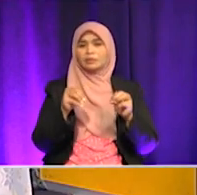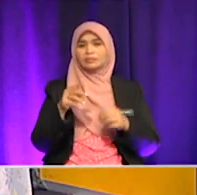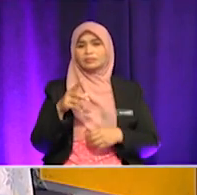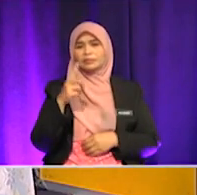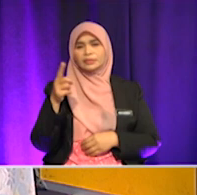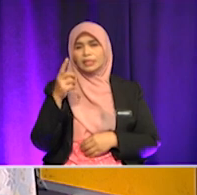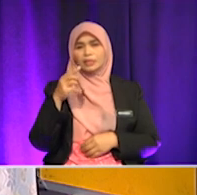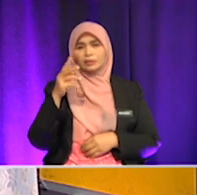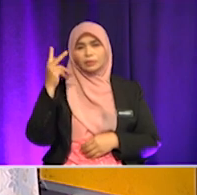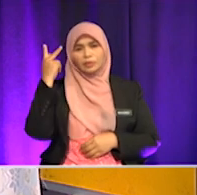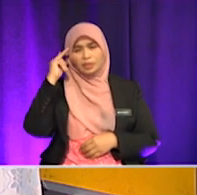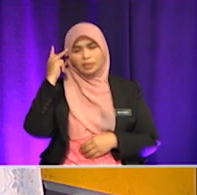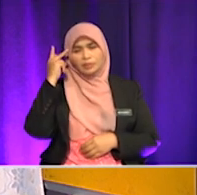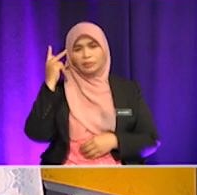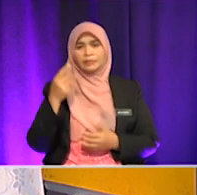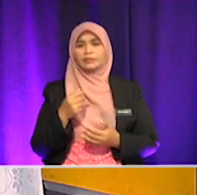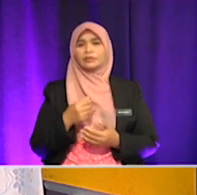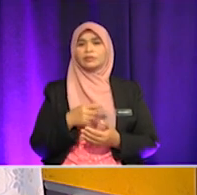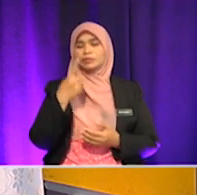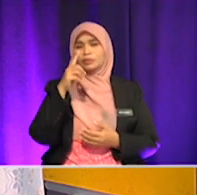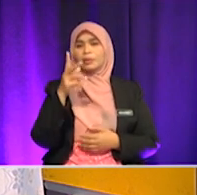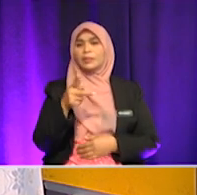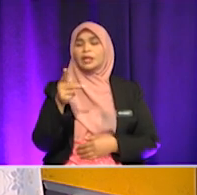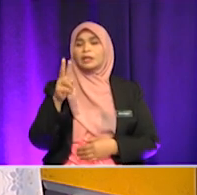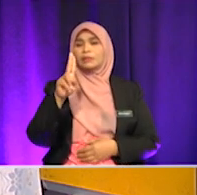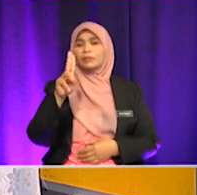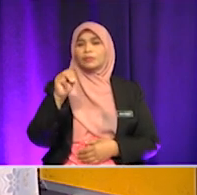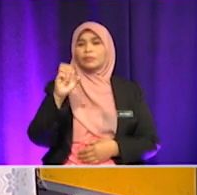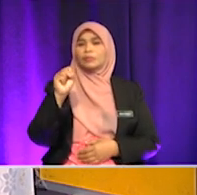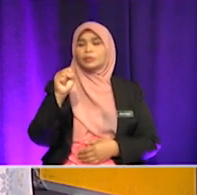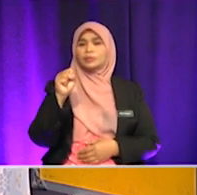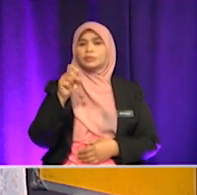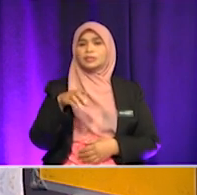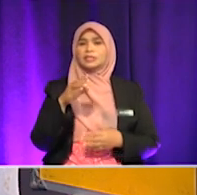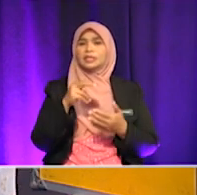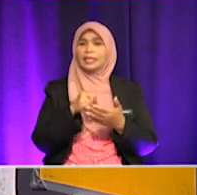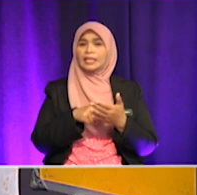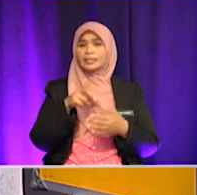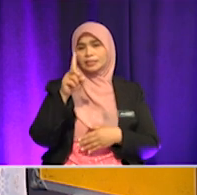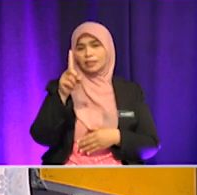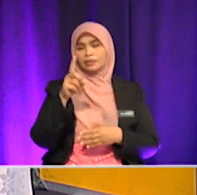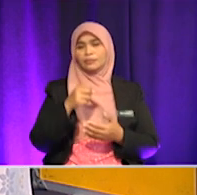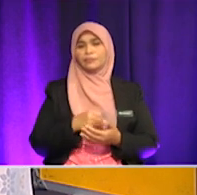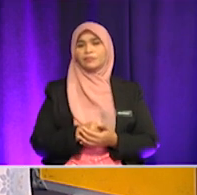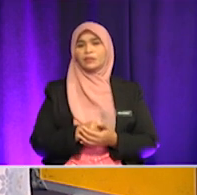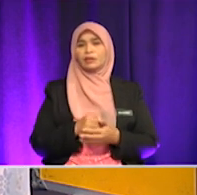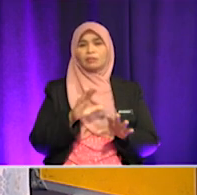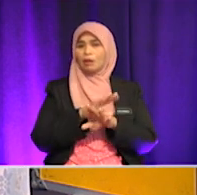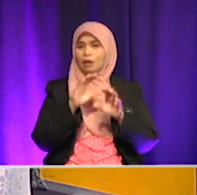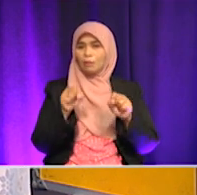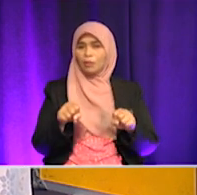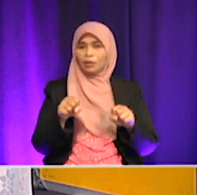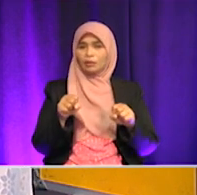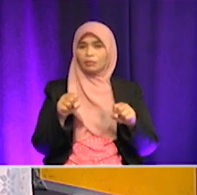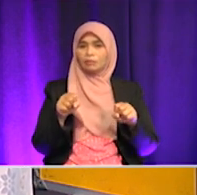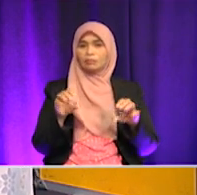kena ingat ya, perkali bagi perkara rumus mestilah bernilai 1. Ifan, kita tak boleh buat, katakanlah tiba-tiba